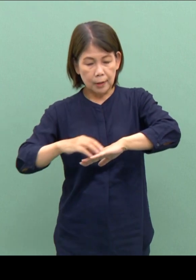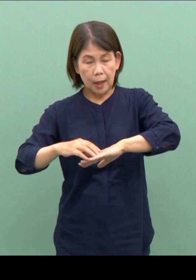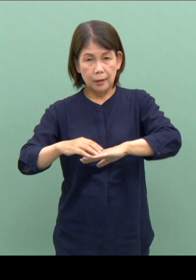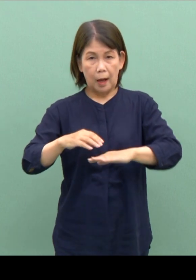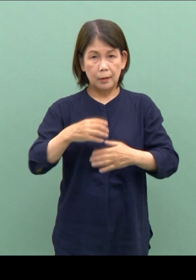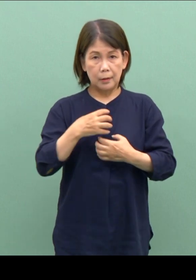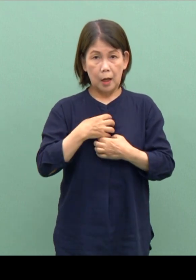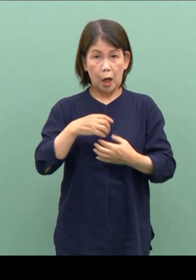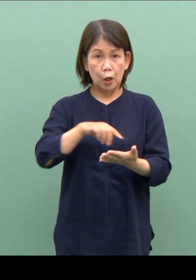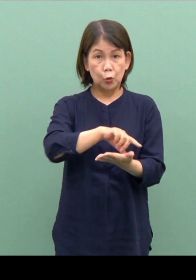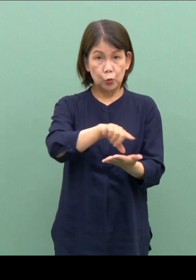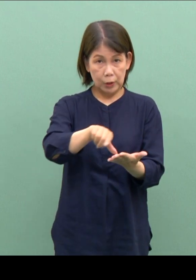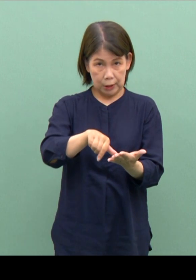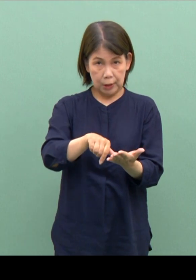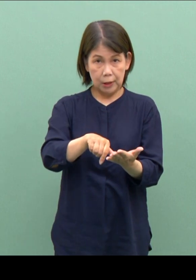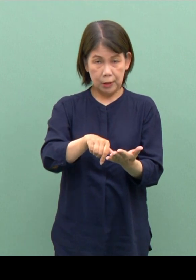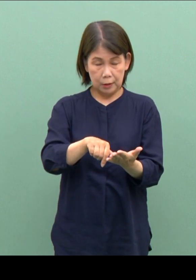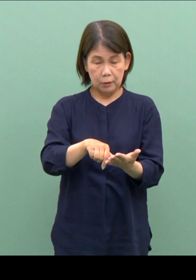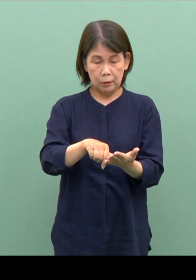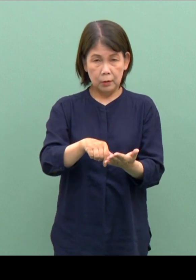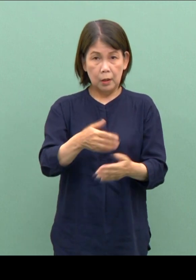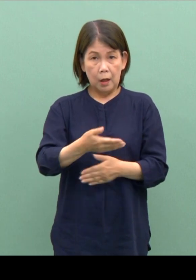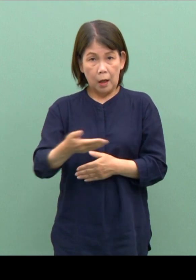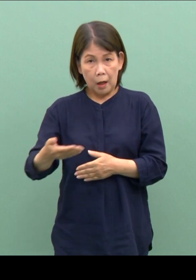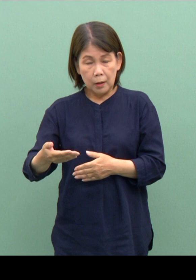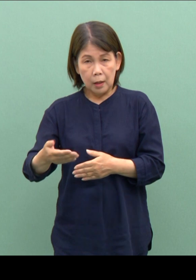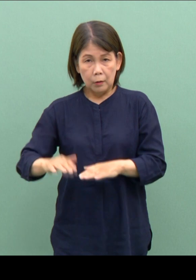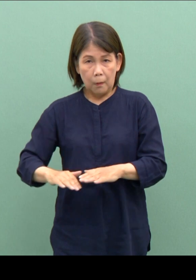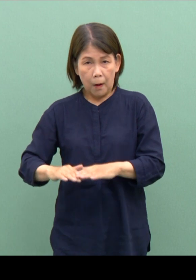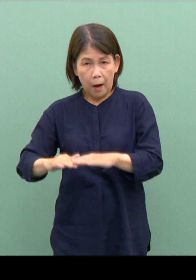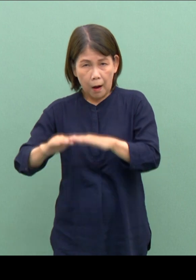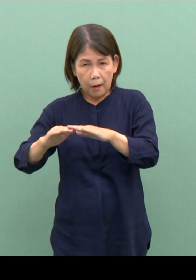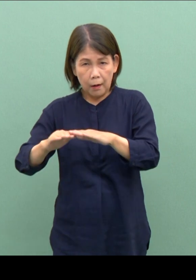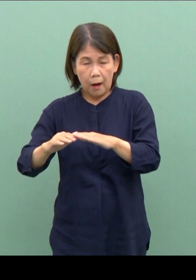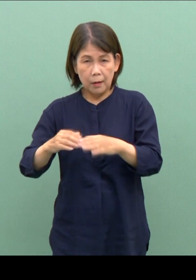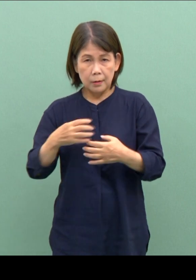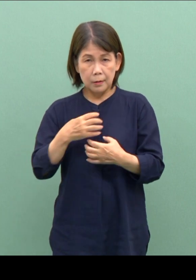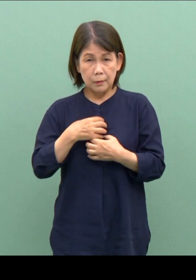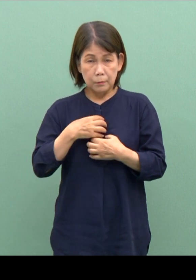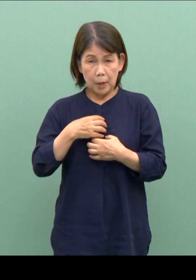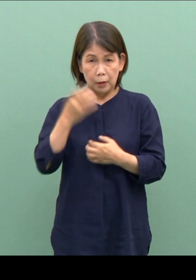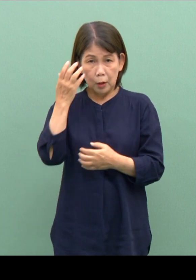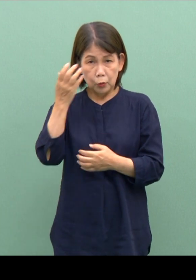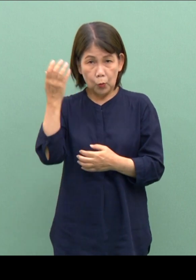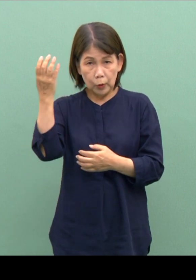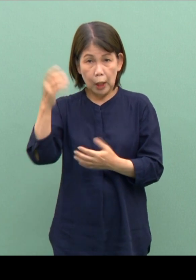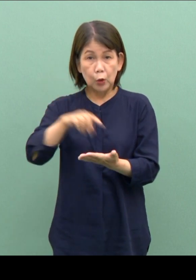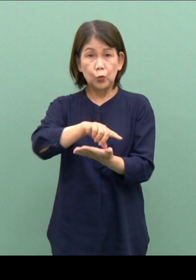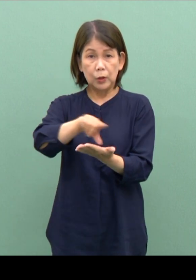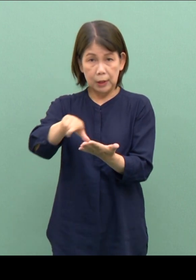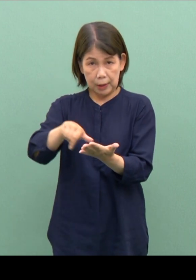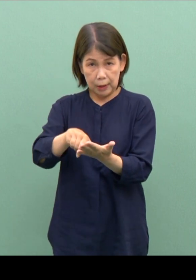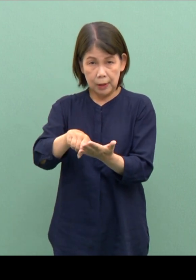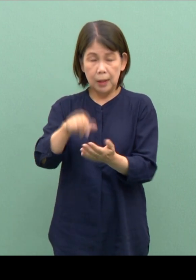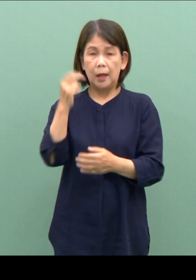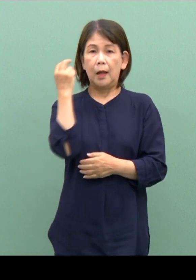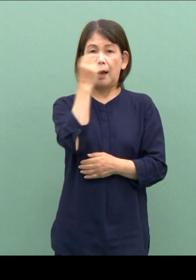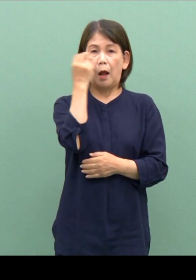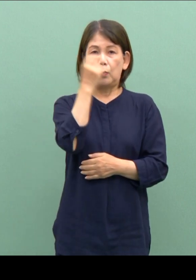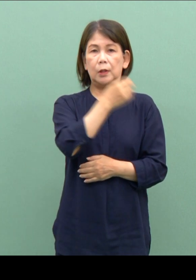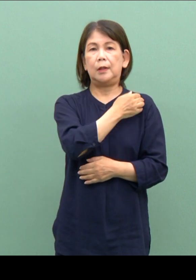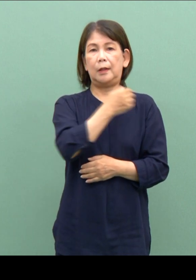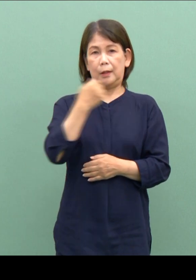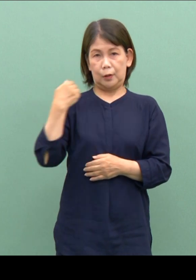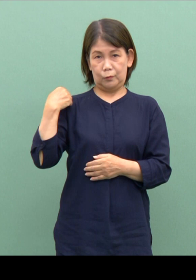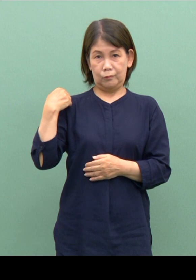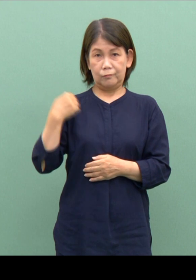災害警戒区域と河川の氾濫時に浸水する恐れがある洪水浸水想定区域を確認することができます